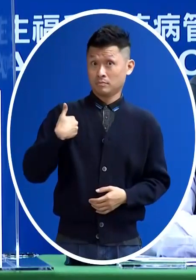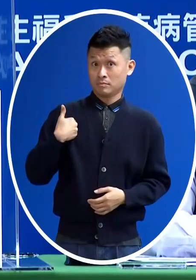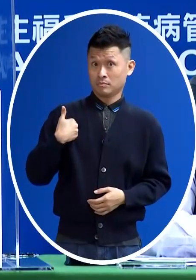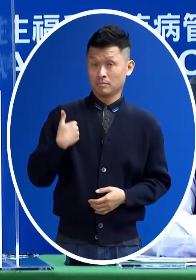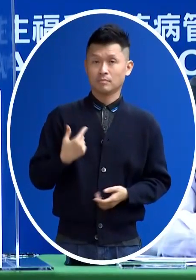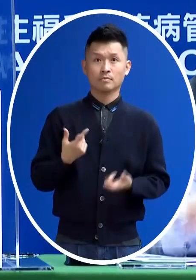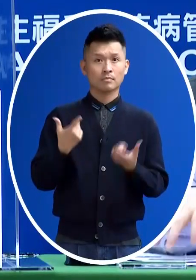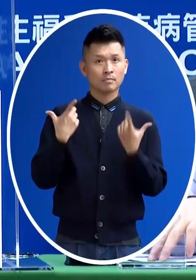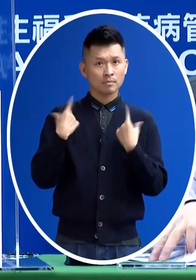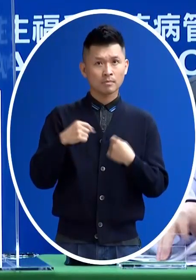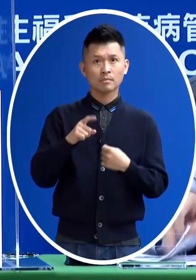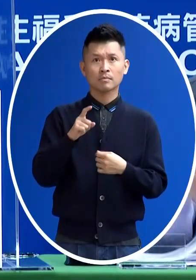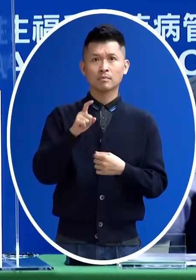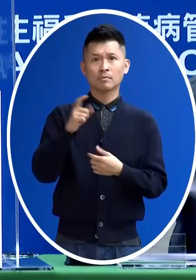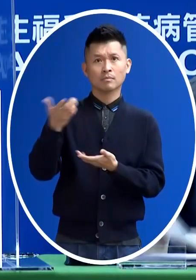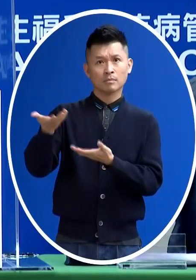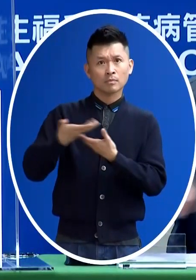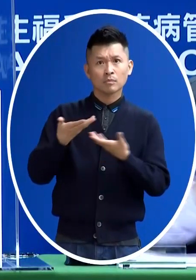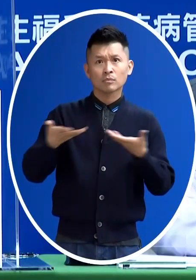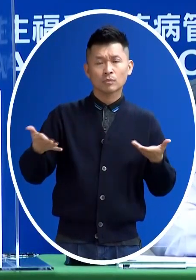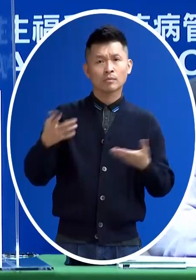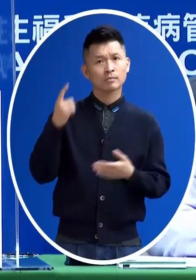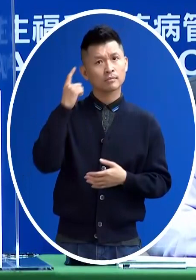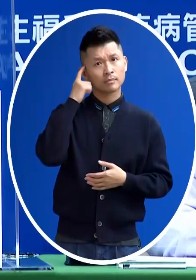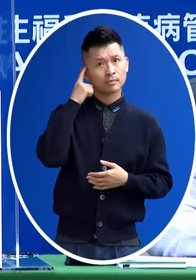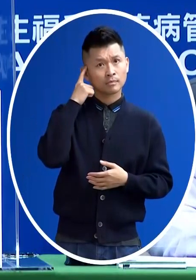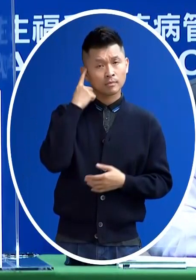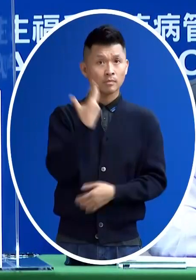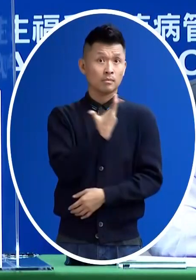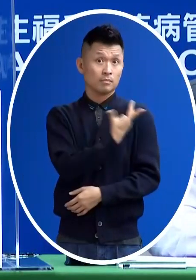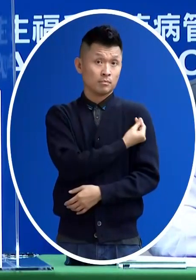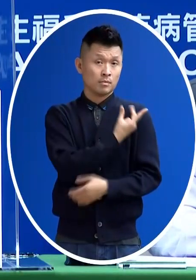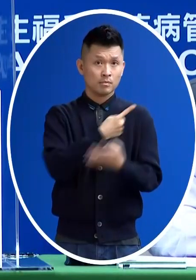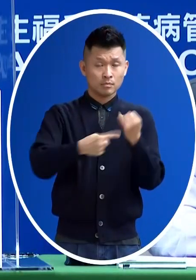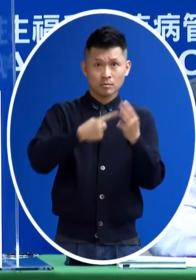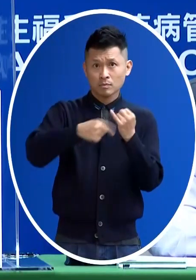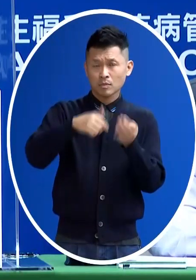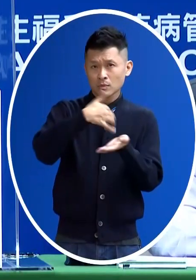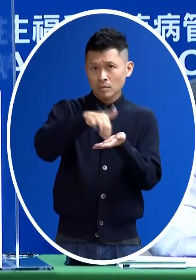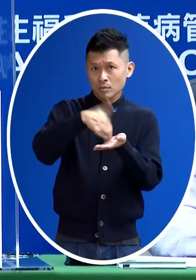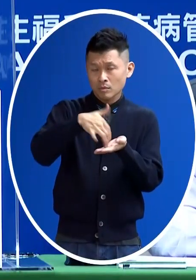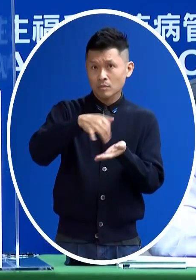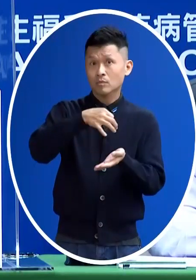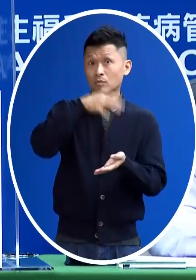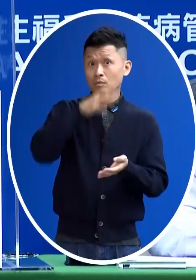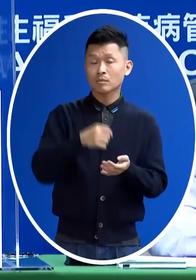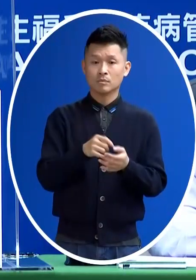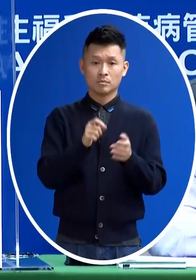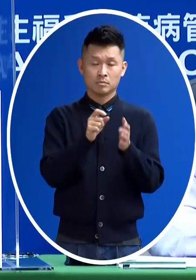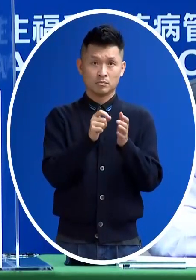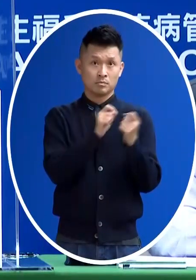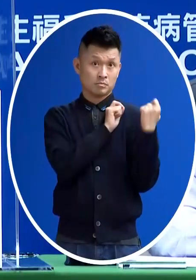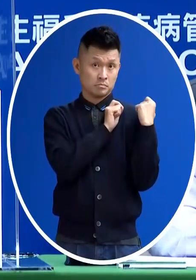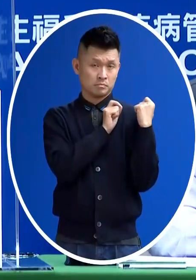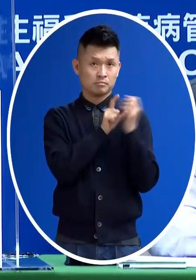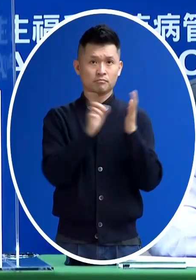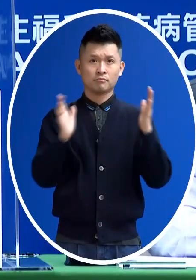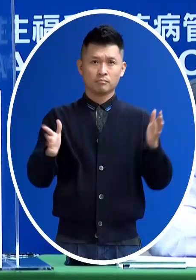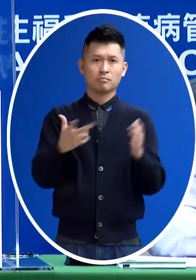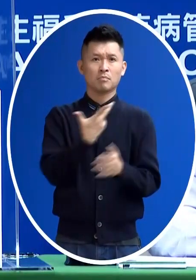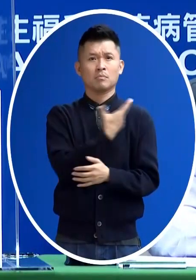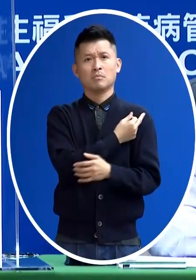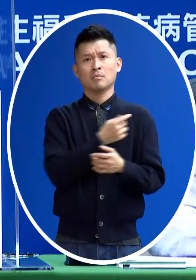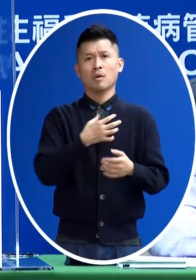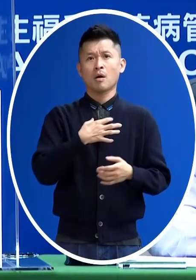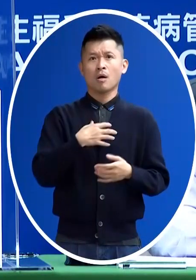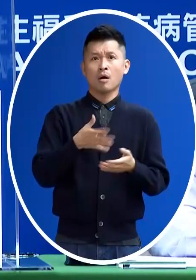们是要提供比较多，那我们觉得那时候可能在使用上跟我们自己的量，哦，可能在这段时间的需求没那么高，